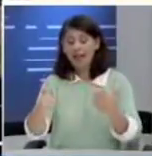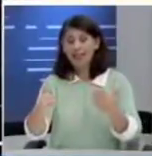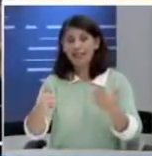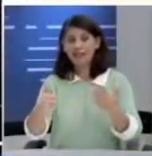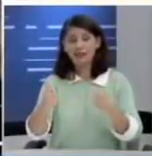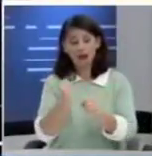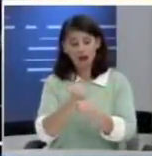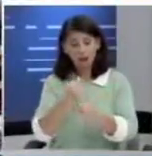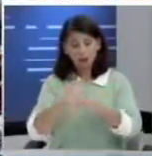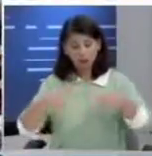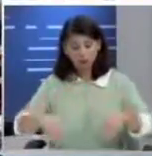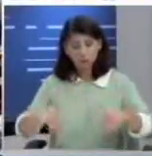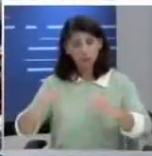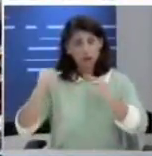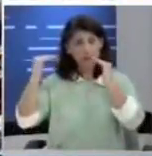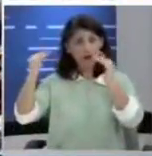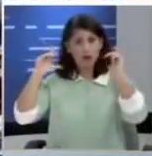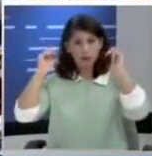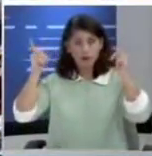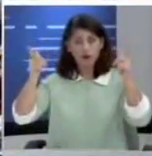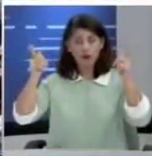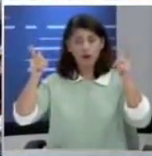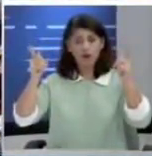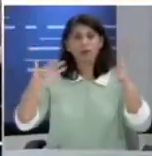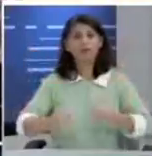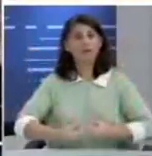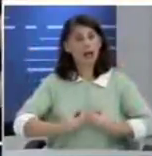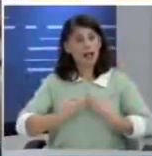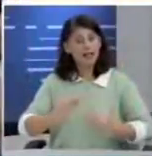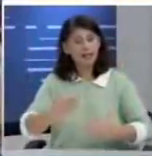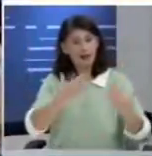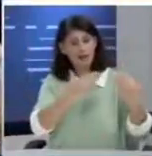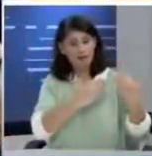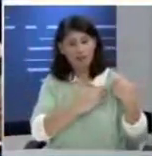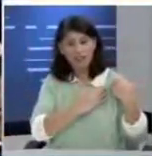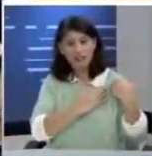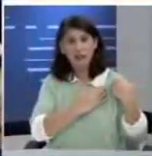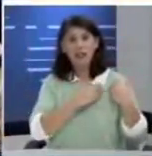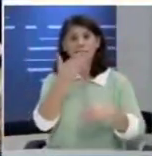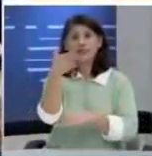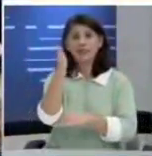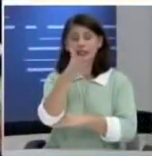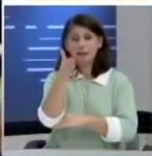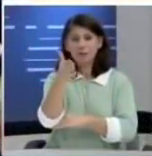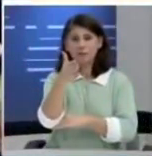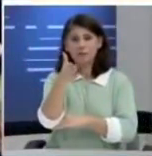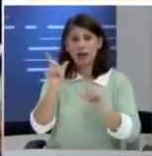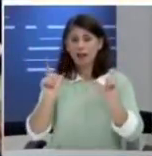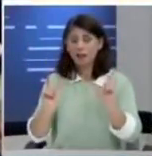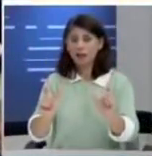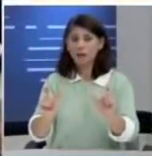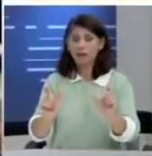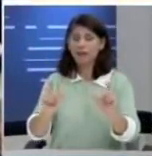έχει υπηρετήσει με υψηλό δημοκρατικό φρόνημα, με αίσθηση ευθύνης, τη σημαία, τις ένοπλες δυνάμεις και τη